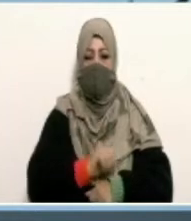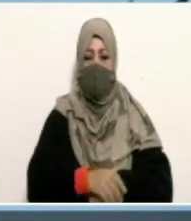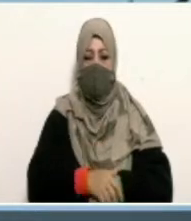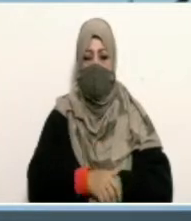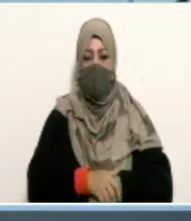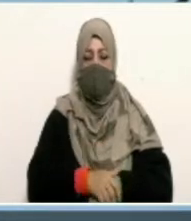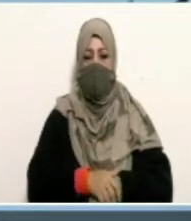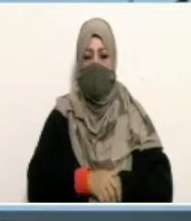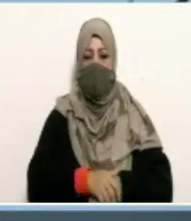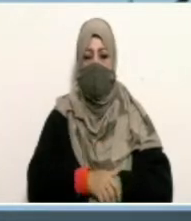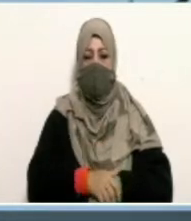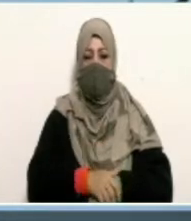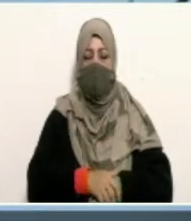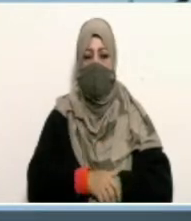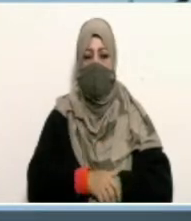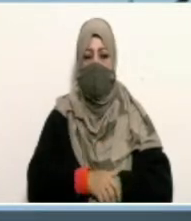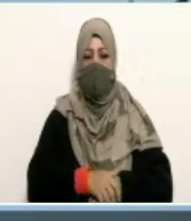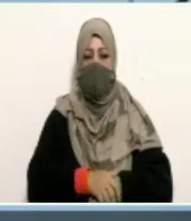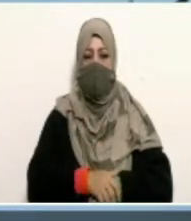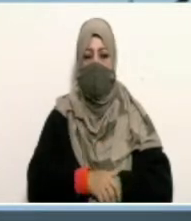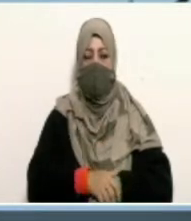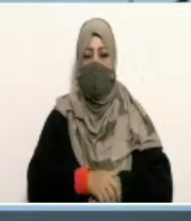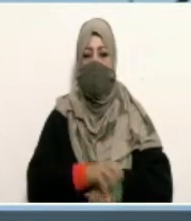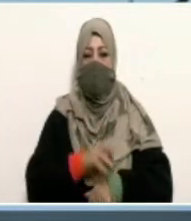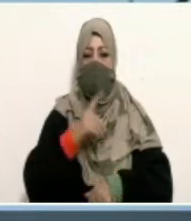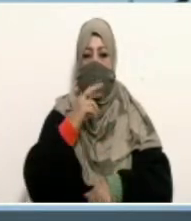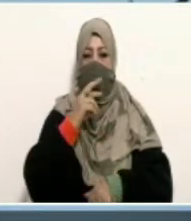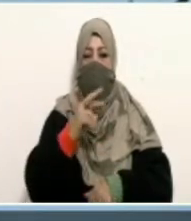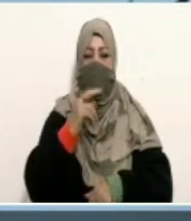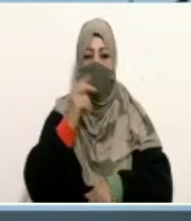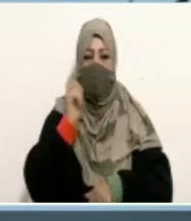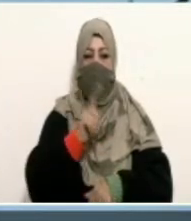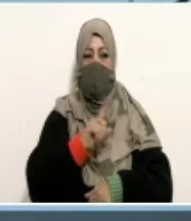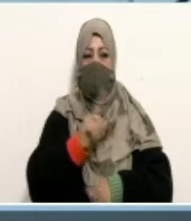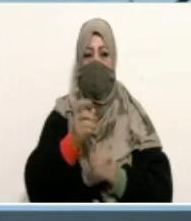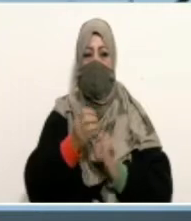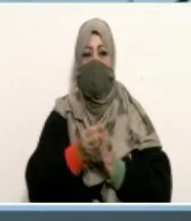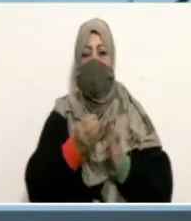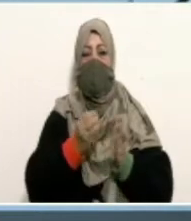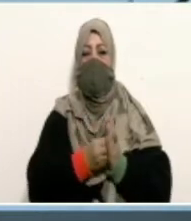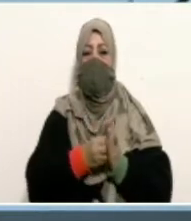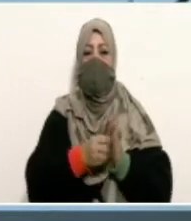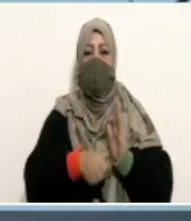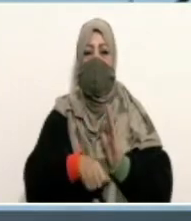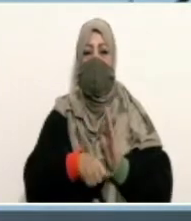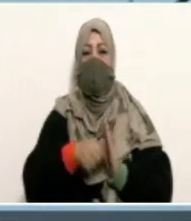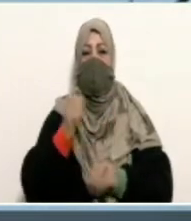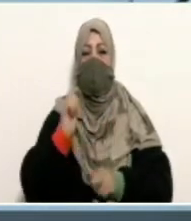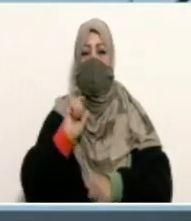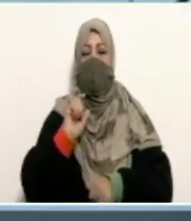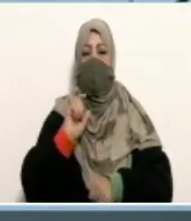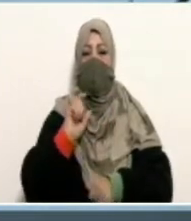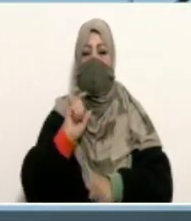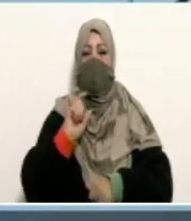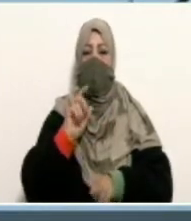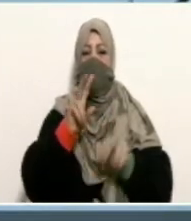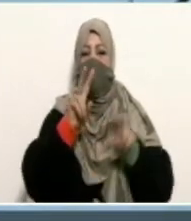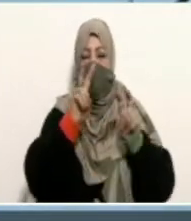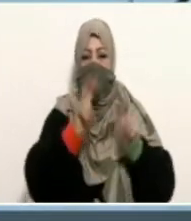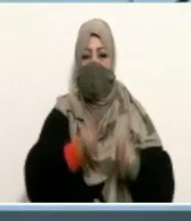فإذا أنا ابتداء لا يجوز الإقدام عليه. وطبعا معنى أن التحبيس على الذكور دون الإناث بمعنى أن نجعل